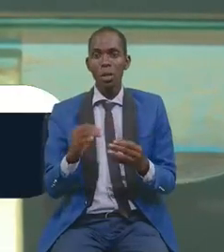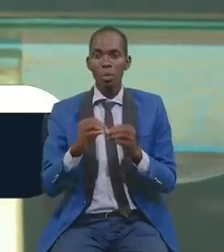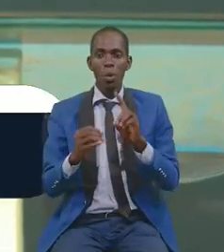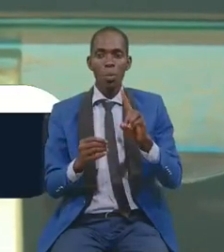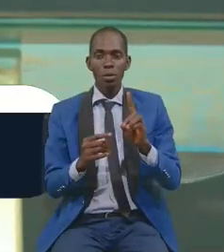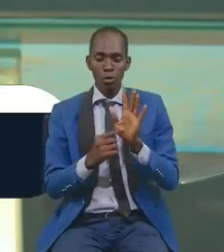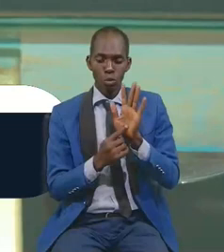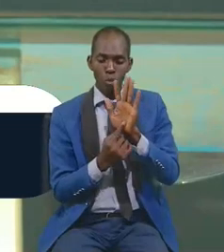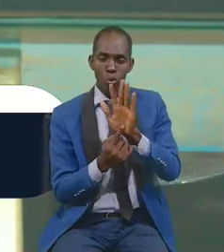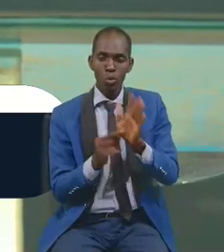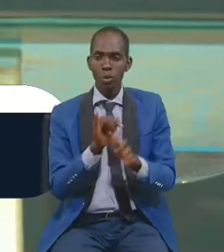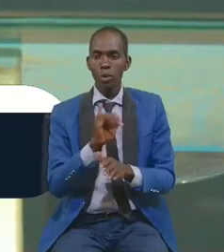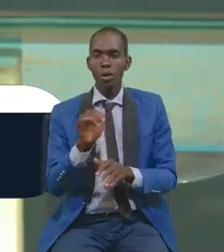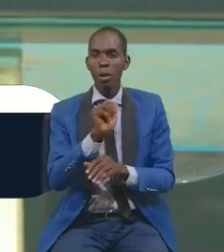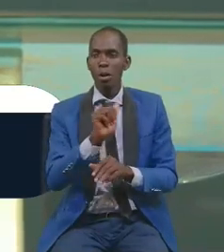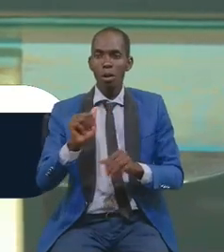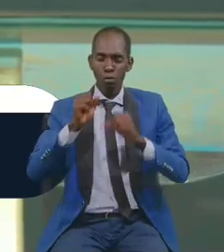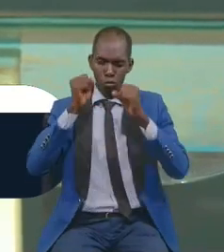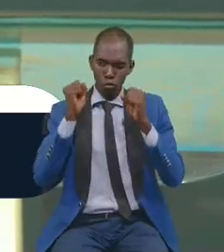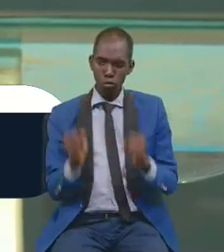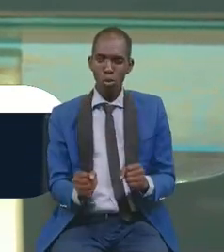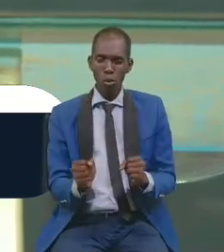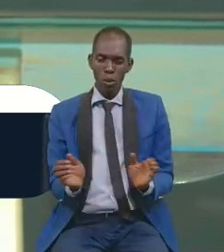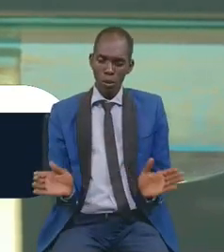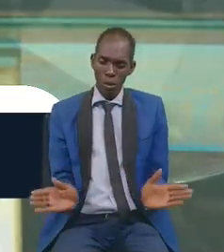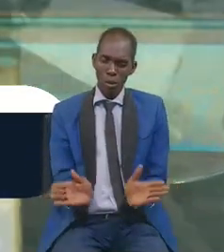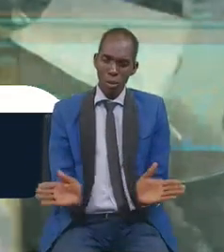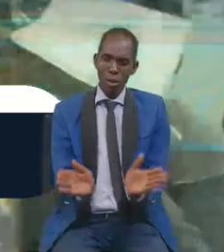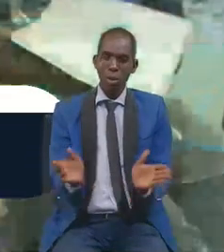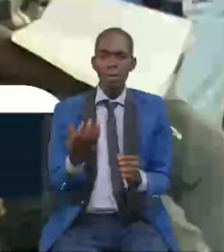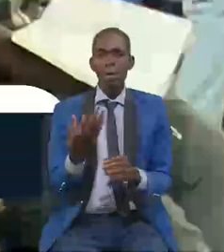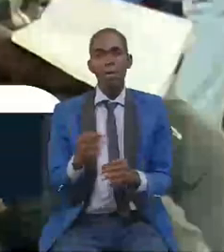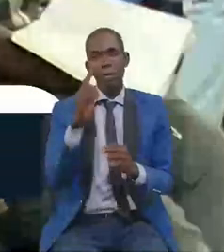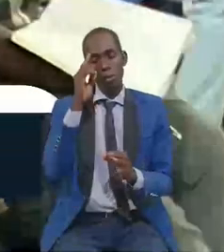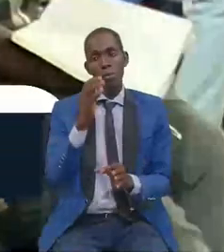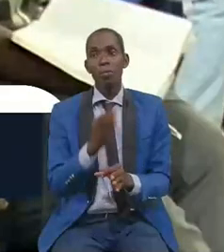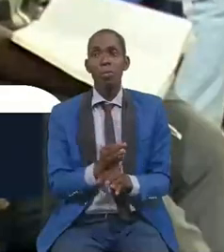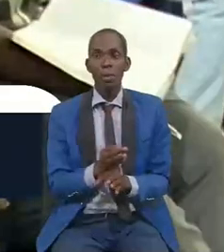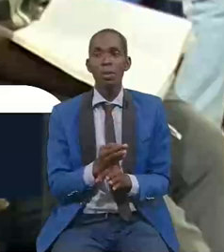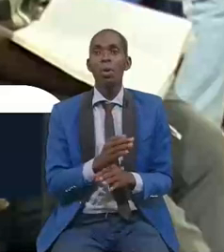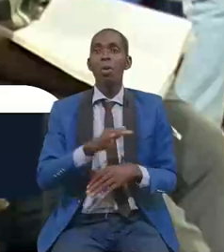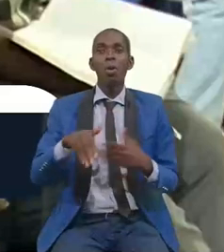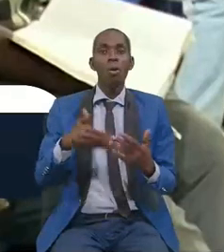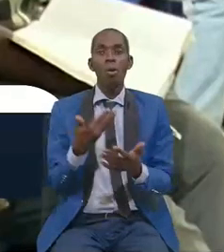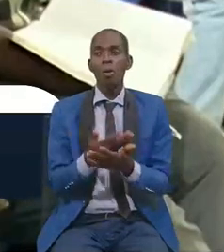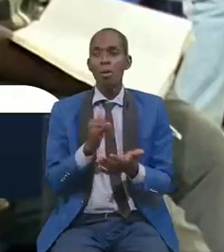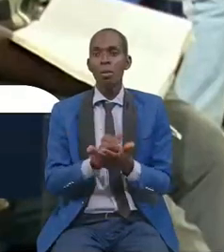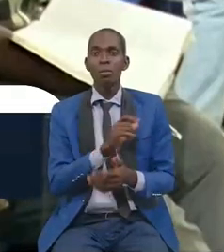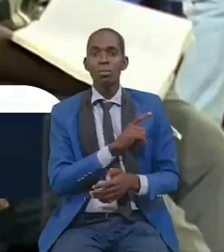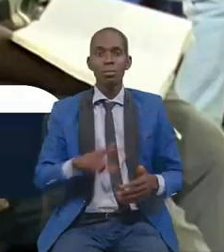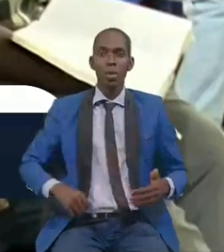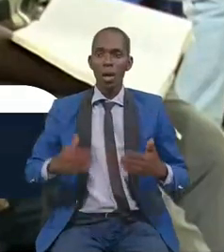Manifester une forte persuasion de foi. Ouais, tout ce que le Seigneur vous a pourvu pour moi et pour nous